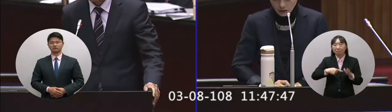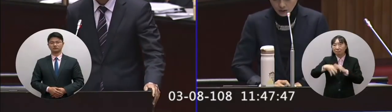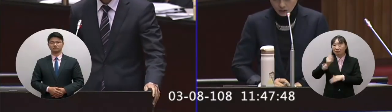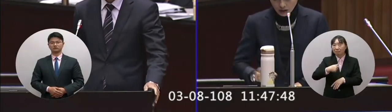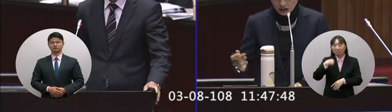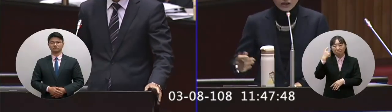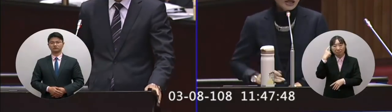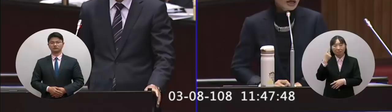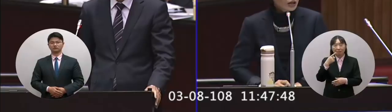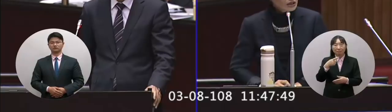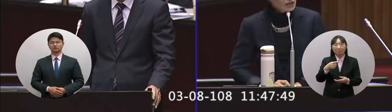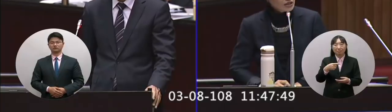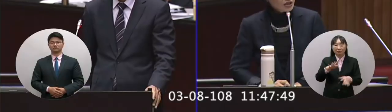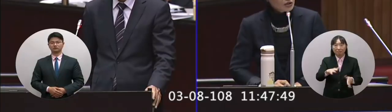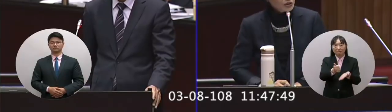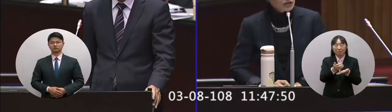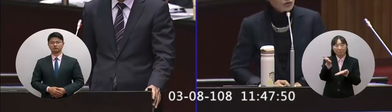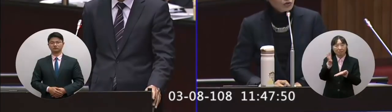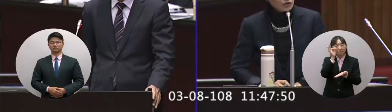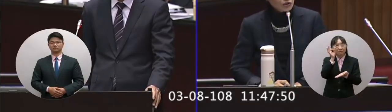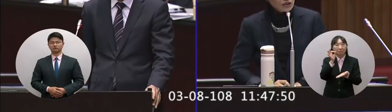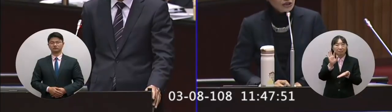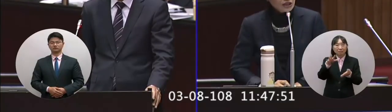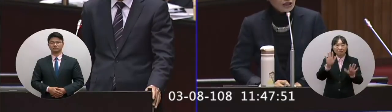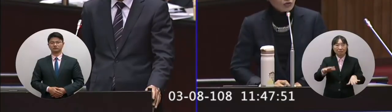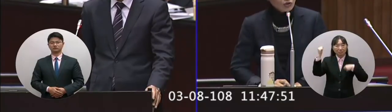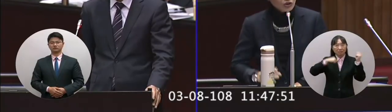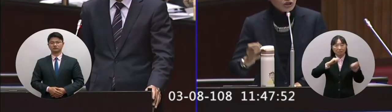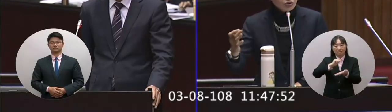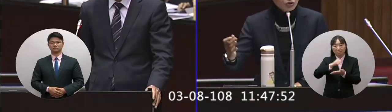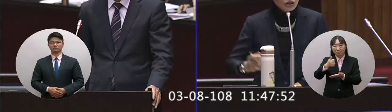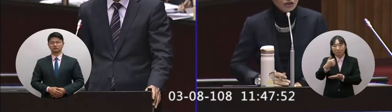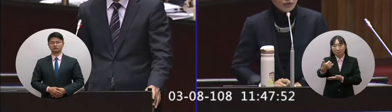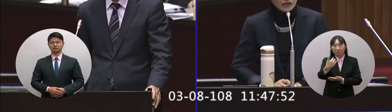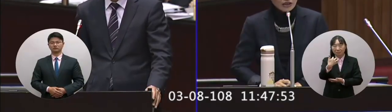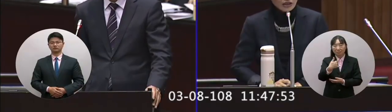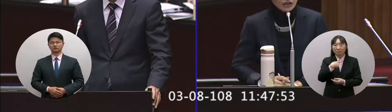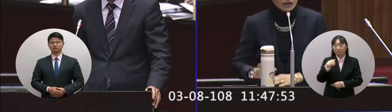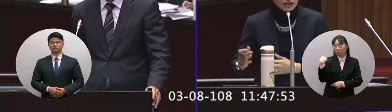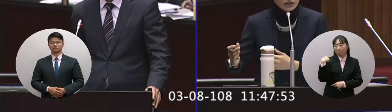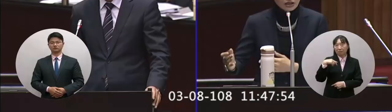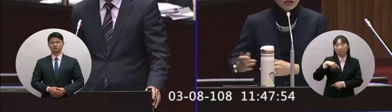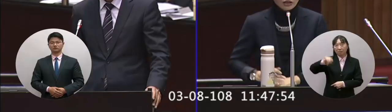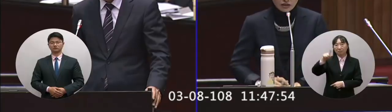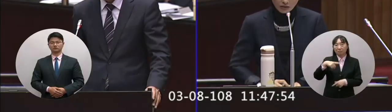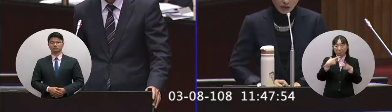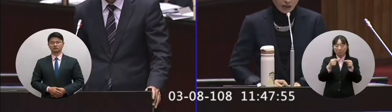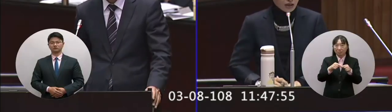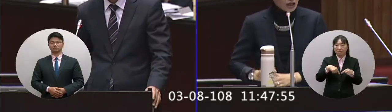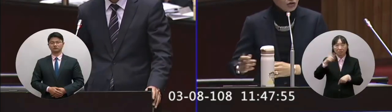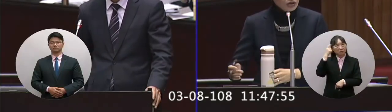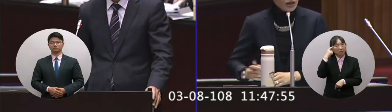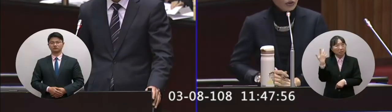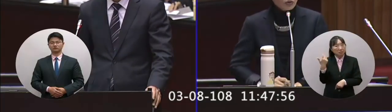是不是能够也请你看看？因为今天早上很多记者问我说，我们昨天去的日本的心得是什